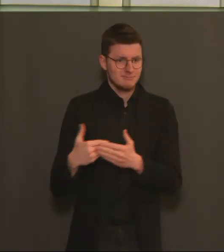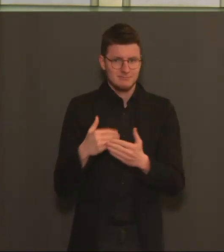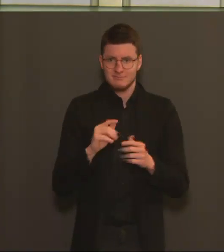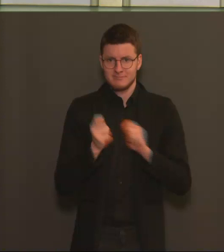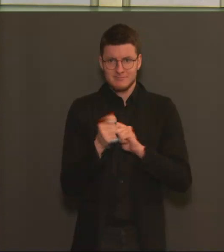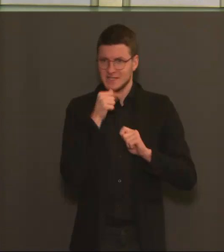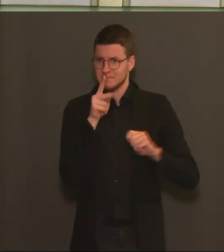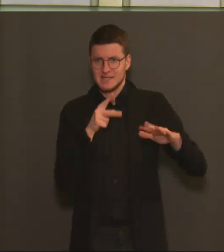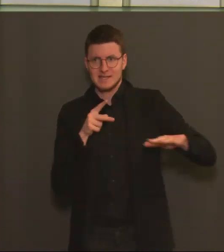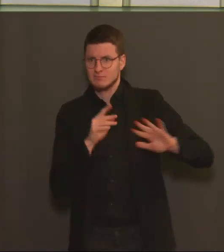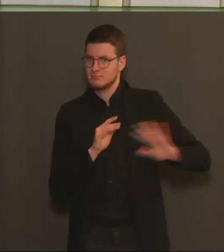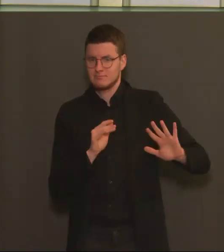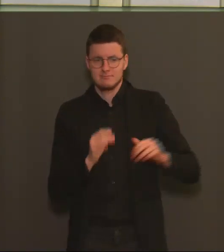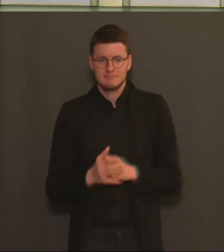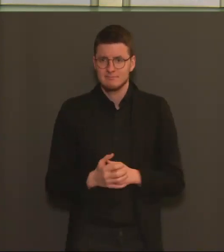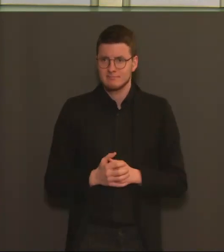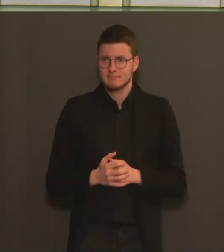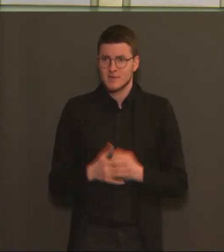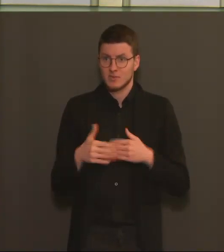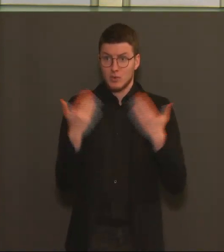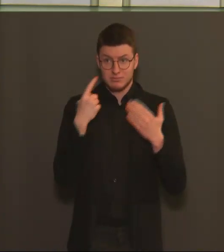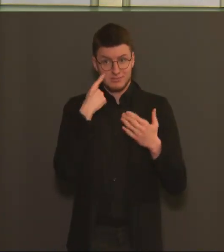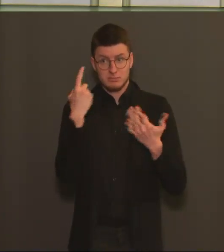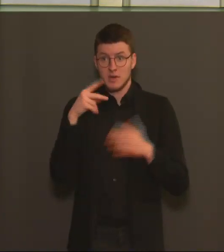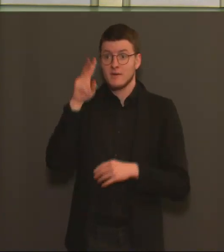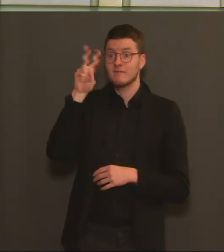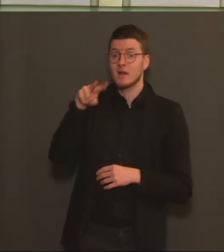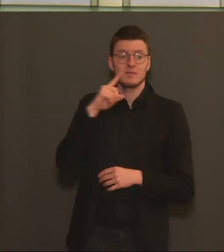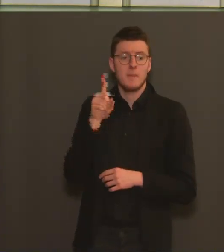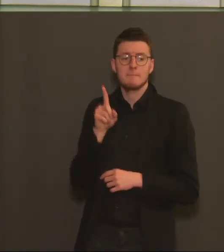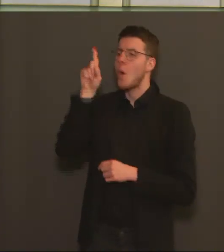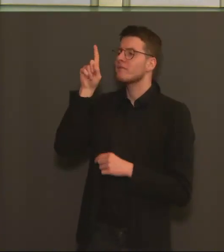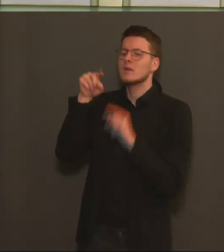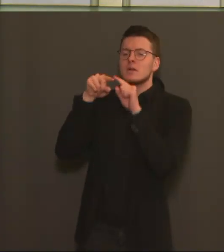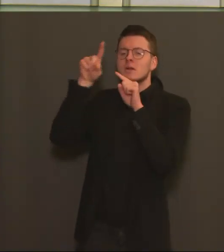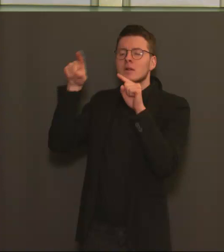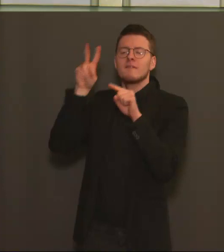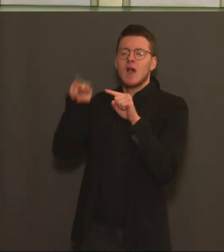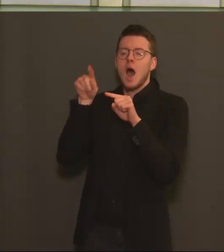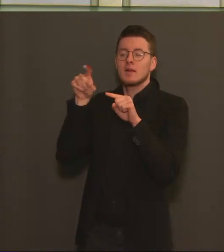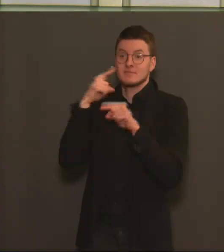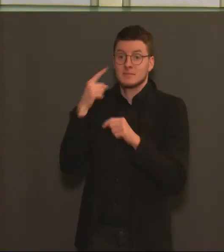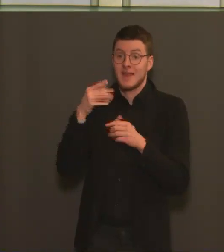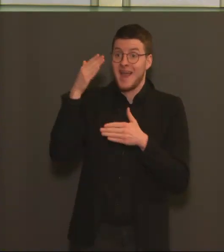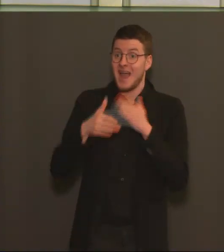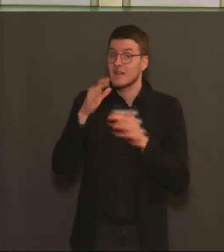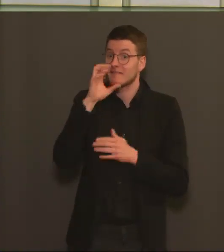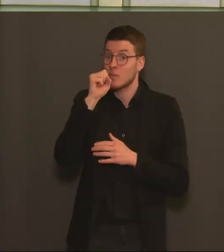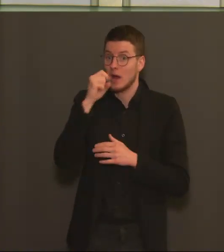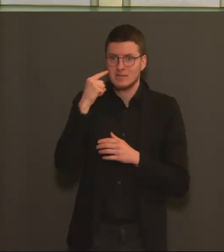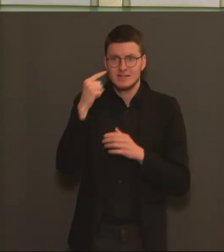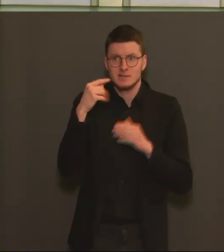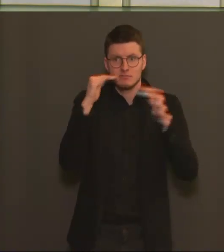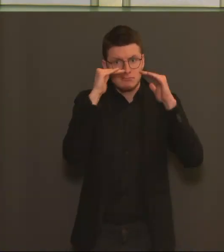die kentering, heel mooi in Vlaanderen, op de bovenste grafiek, waar er sinds eind februari een kentering is, met duidelijk